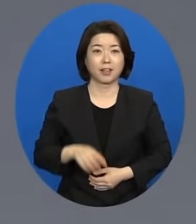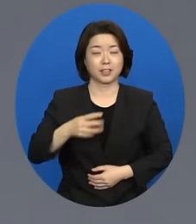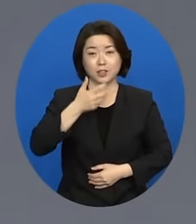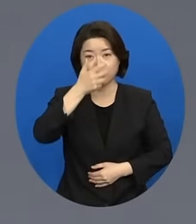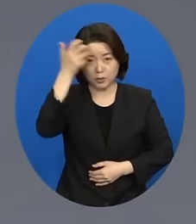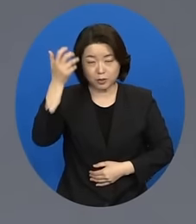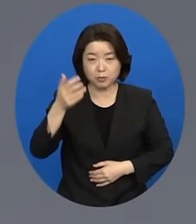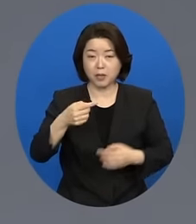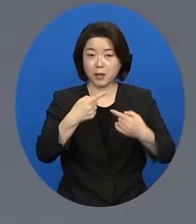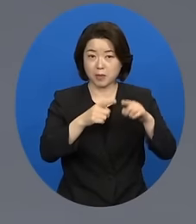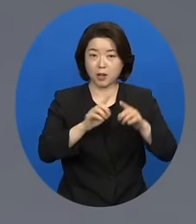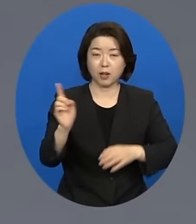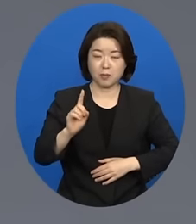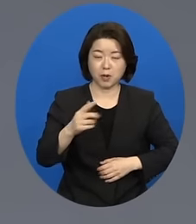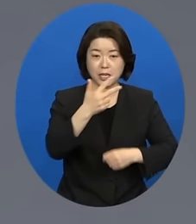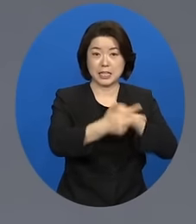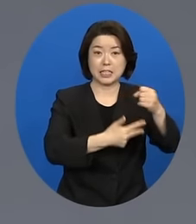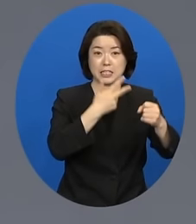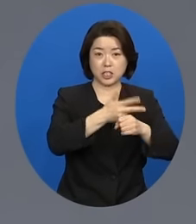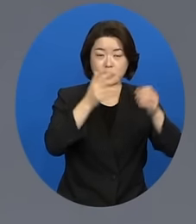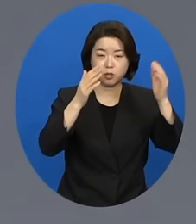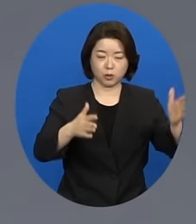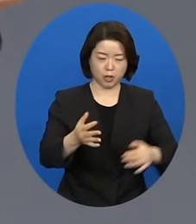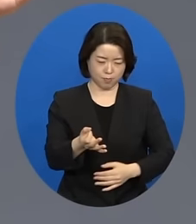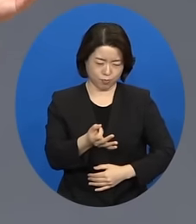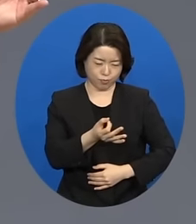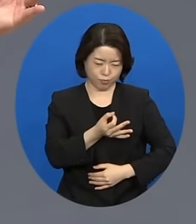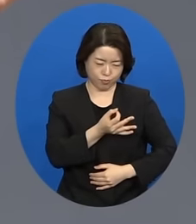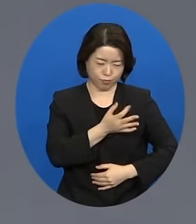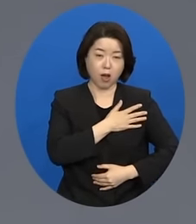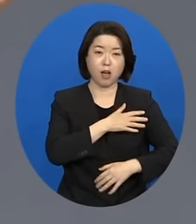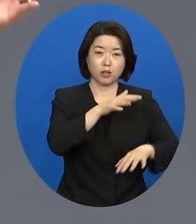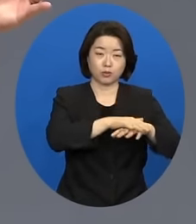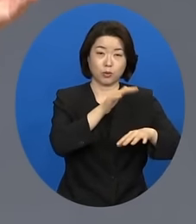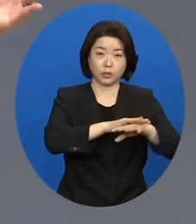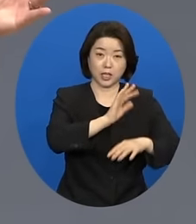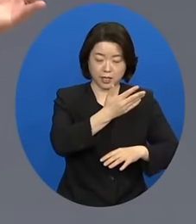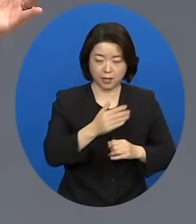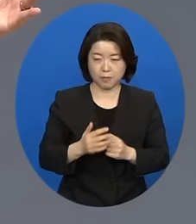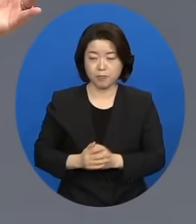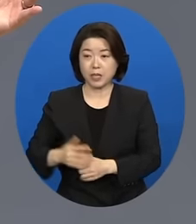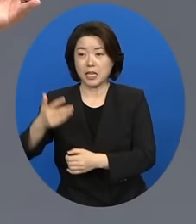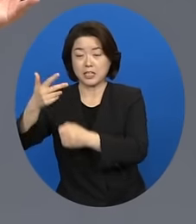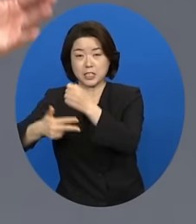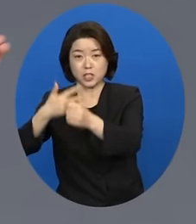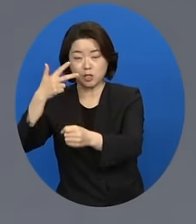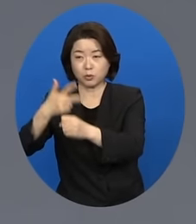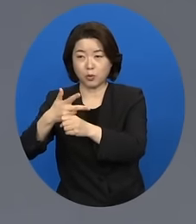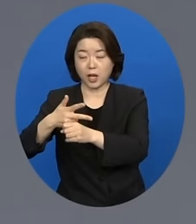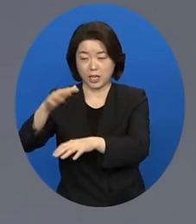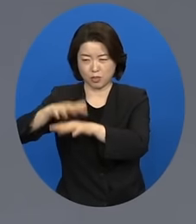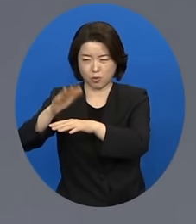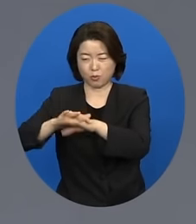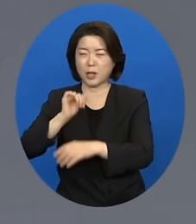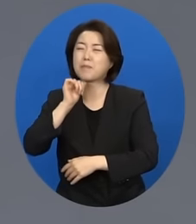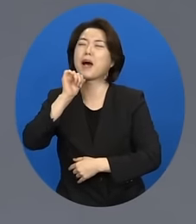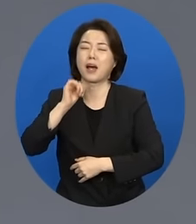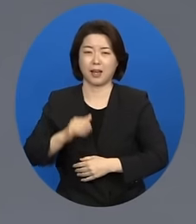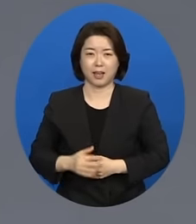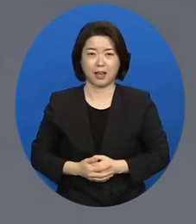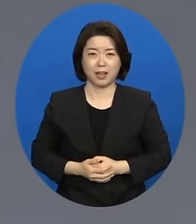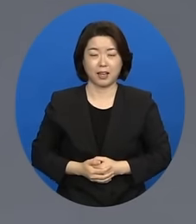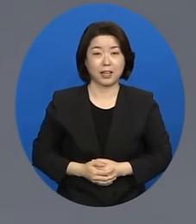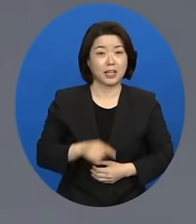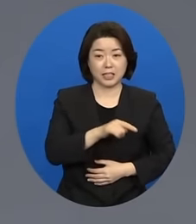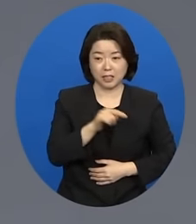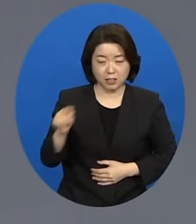이렇습니다. 7년간의 풍년이 있을 것이고 7년간의 흉년이 있을 것입니다. 그러므로 단지 이것을